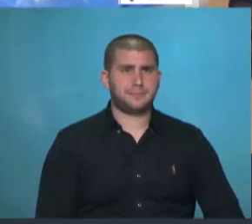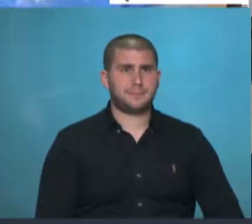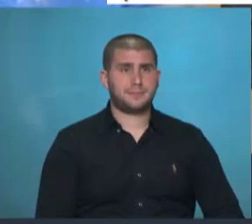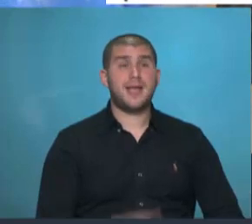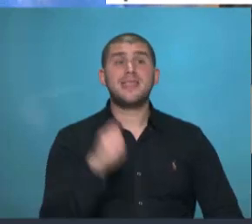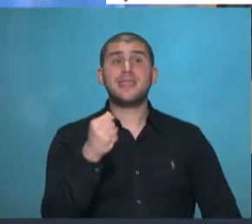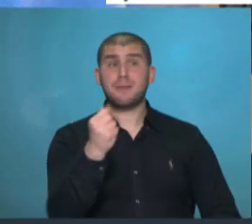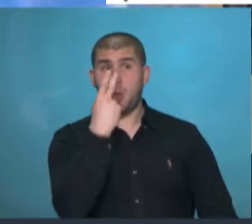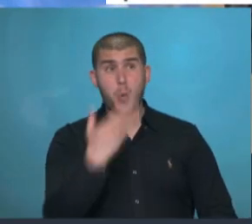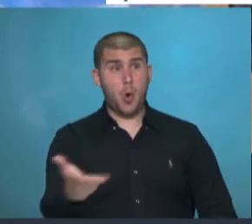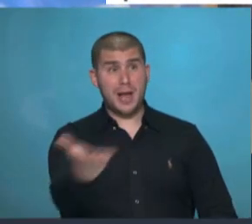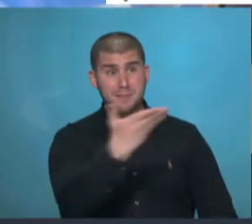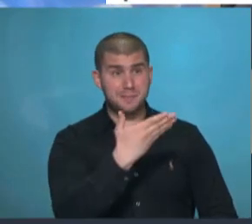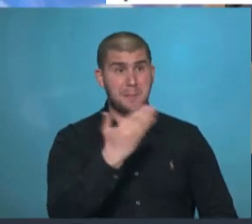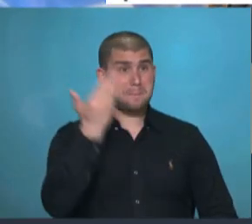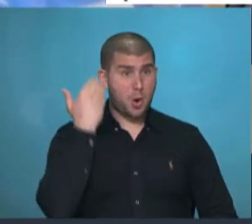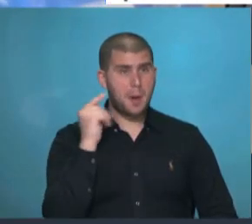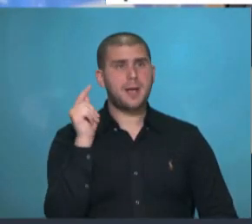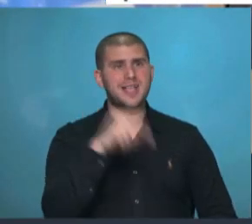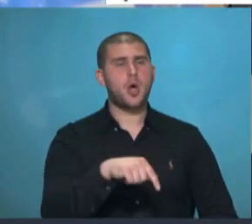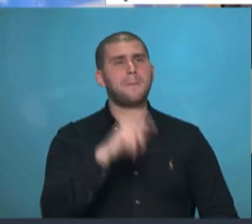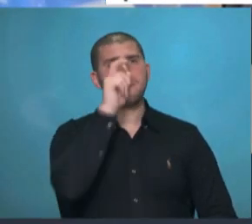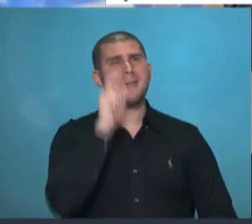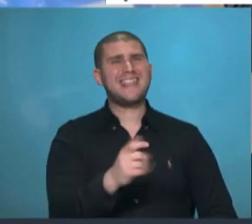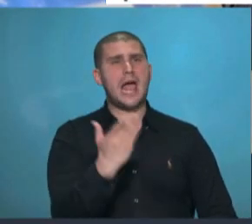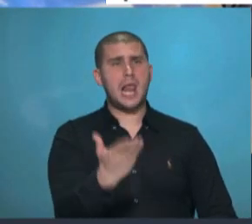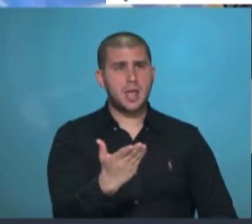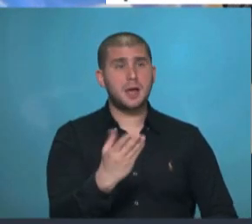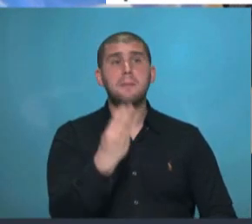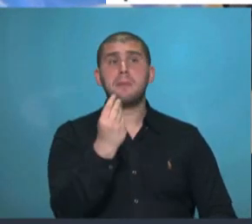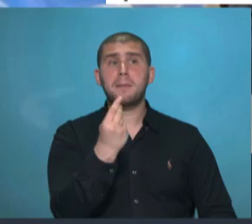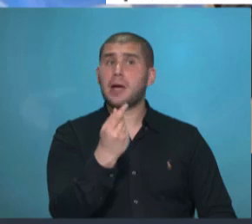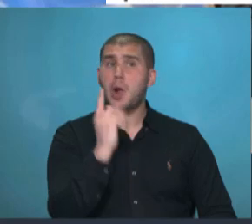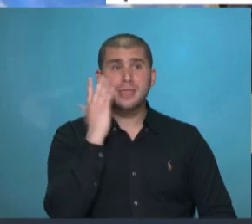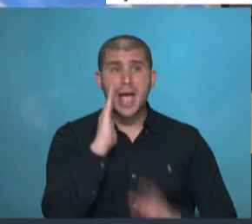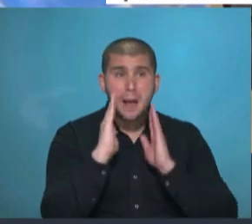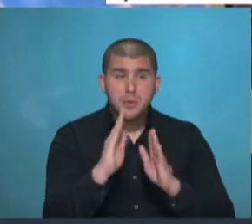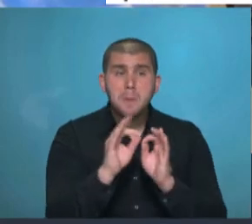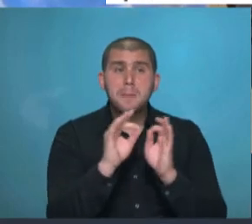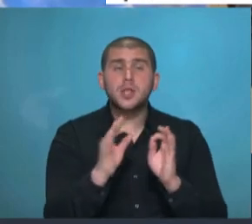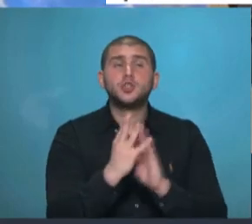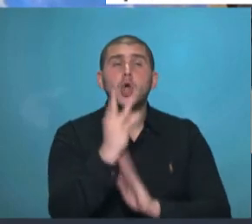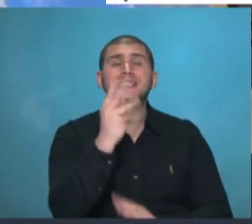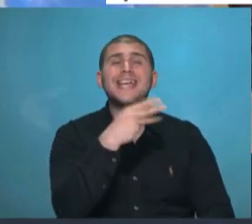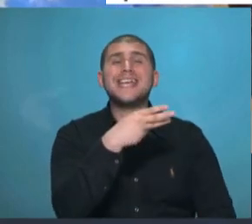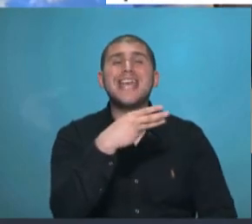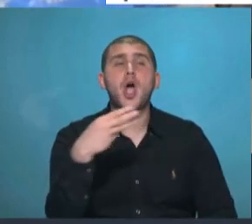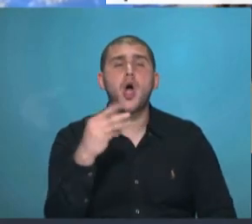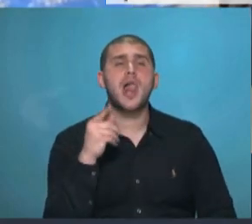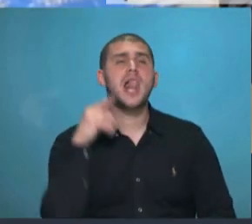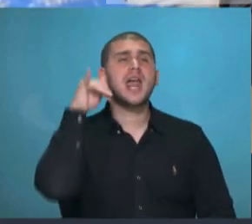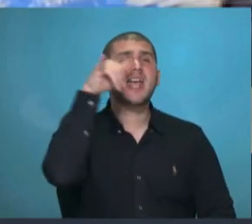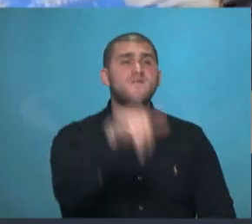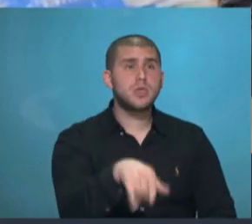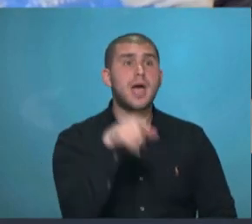התיירים שאתם רואים כאן מאחורה יגיעו מברגמו שבאיטליה במחיר לא תאמינו שמתחיל ב-13 אירו לכיוון,